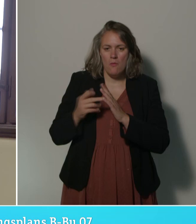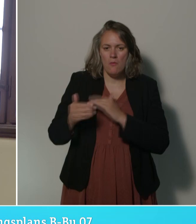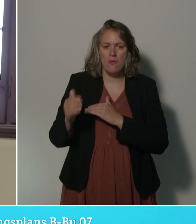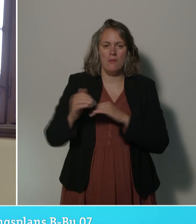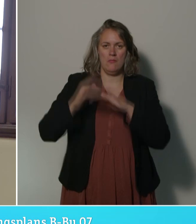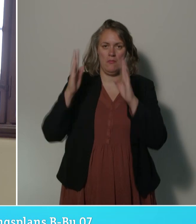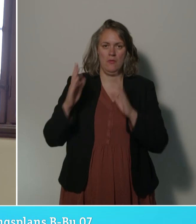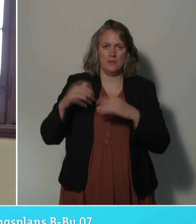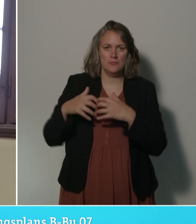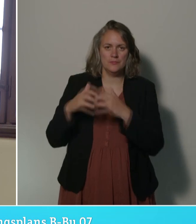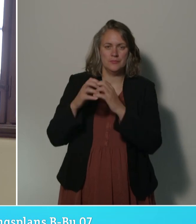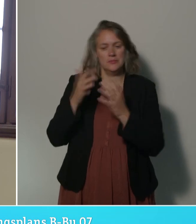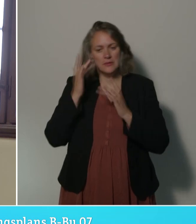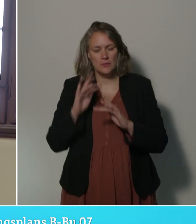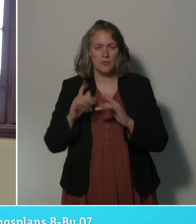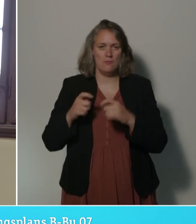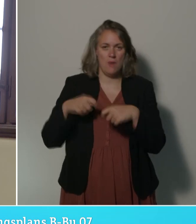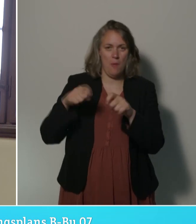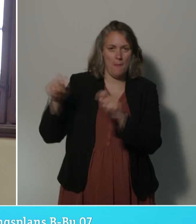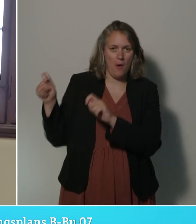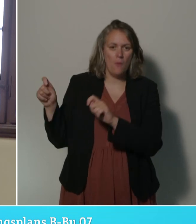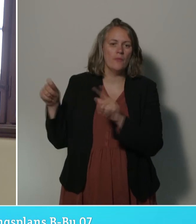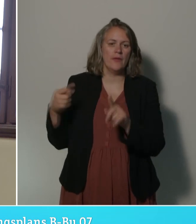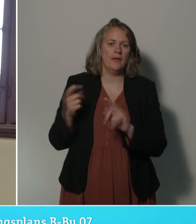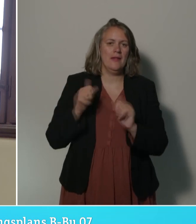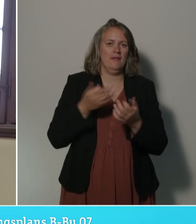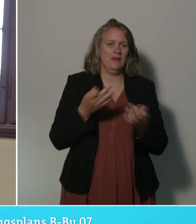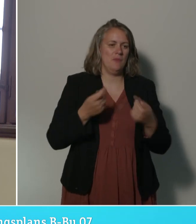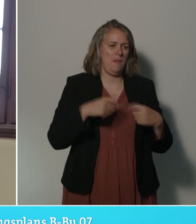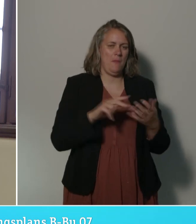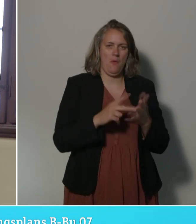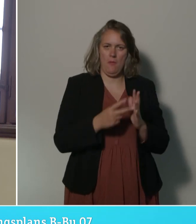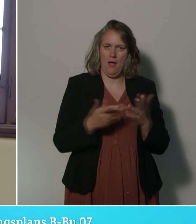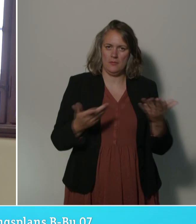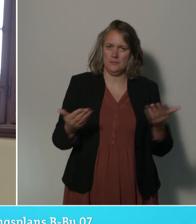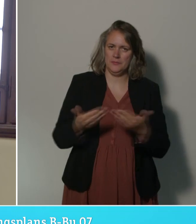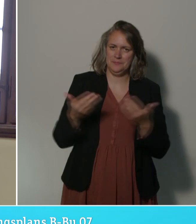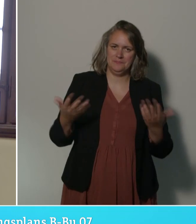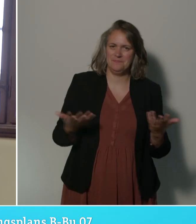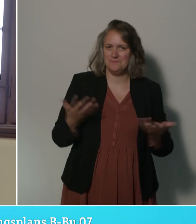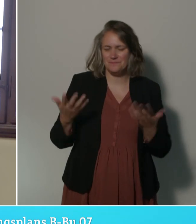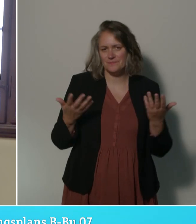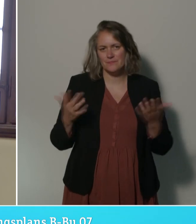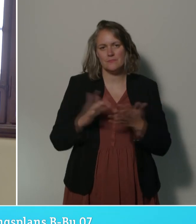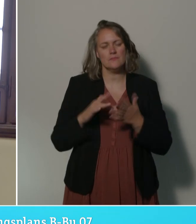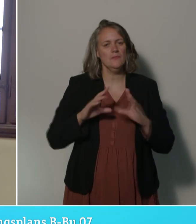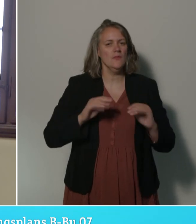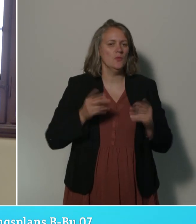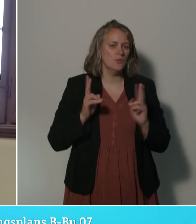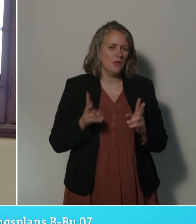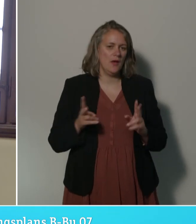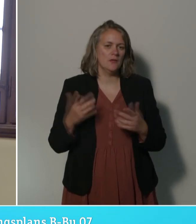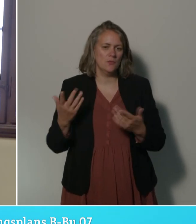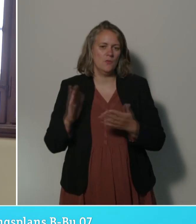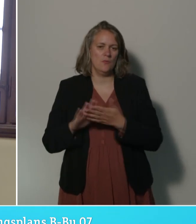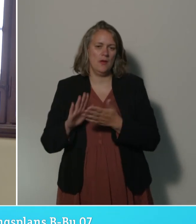Gebäude einmal genehmigt und errichtet ist, hilft dann auch der Bebauungsplan nicht mehr, weil das Nutzungsrecht natürlich